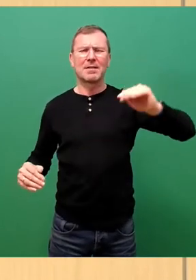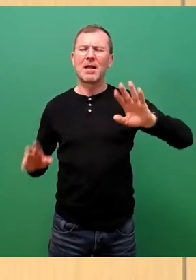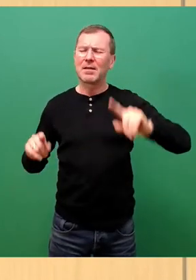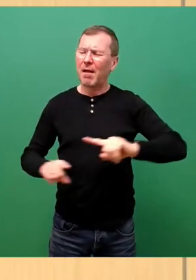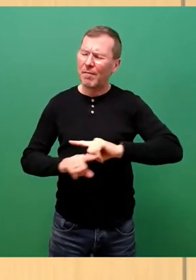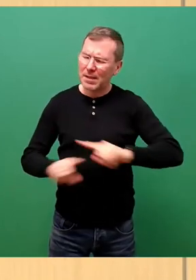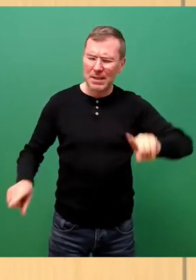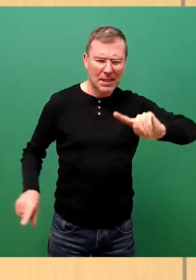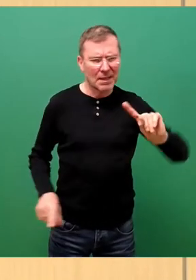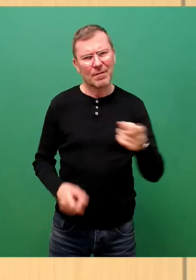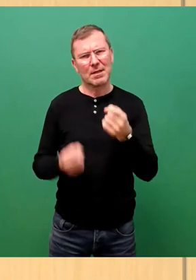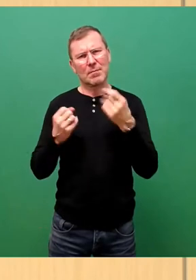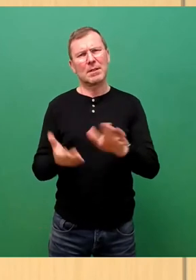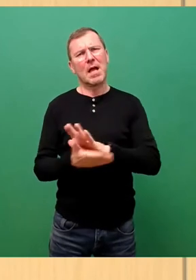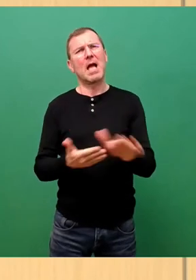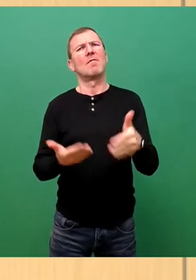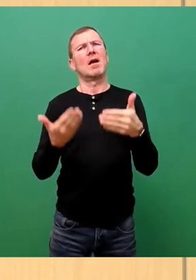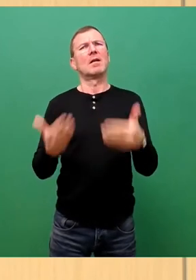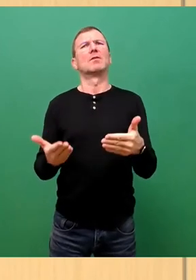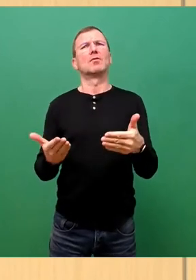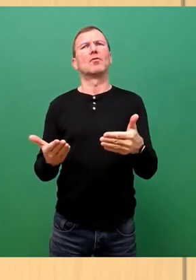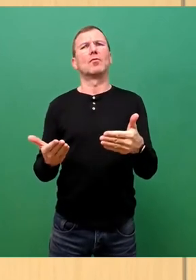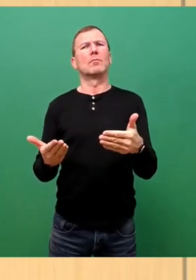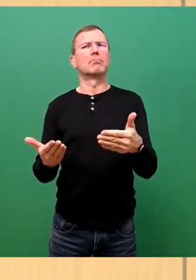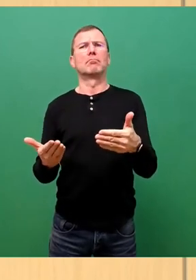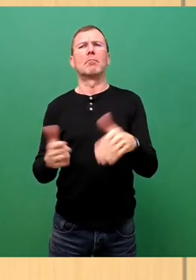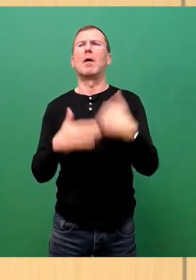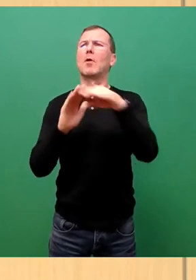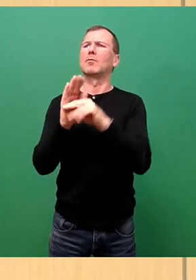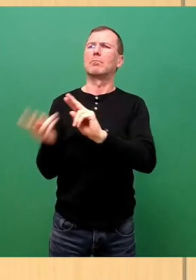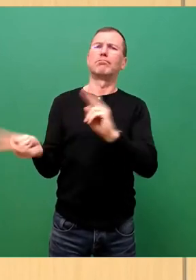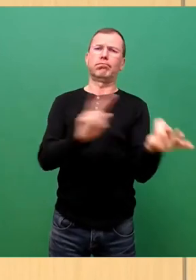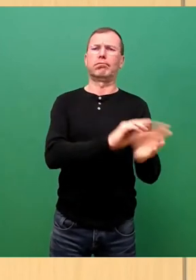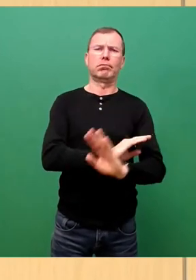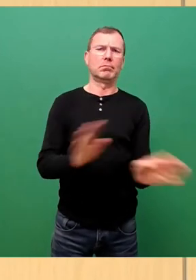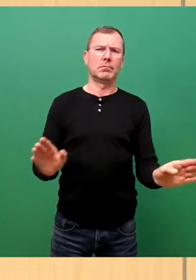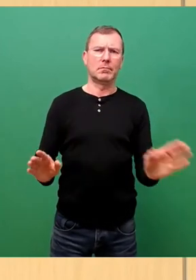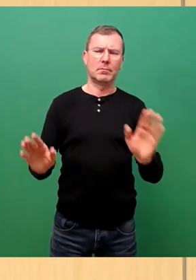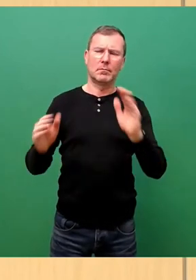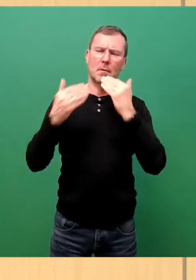wird, einfach zur Tagesordnung überzugehen. Vielen Dank.